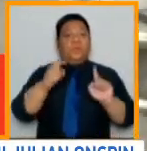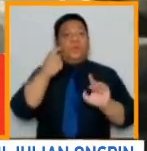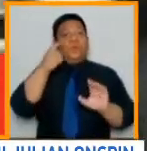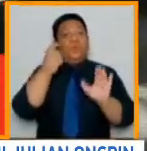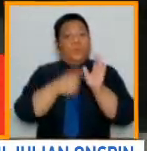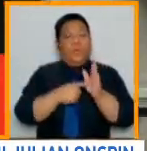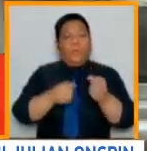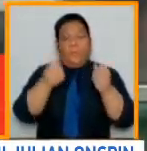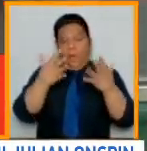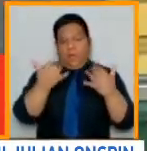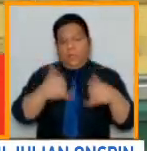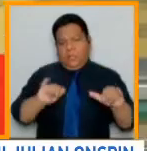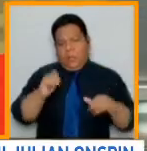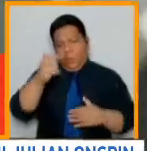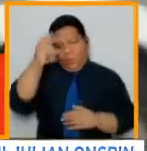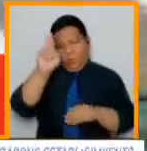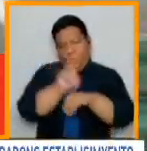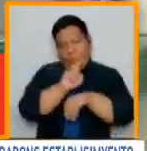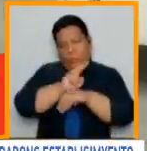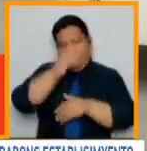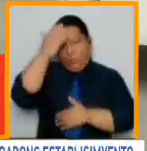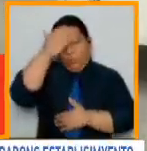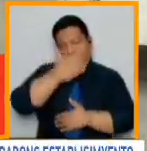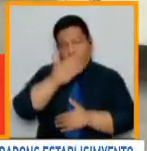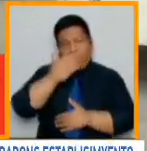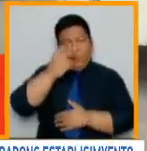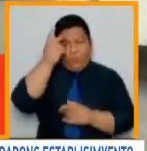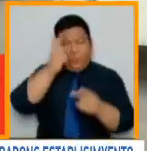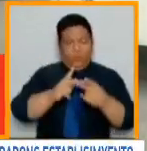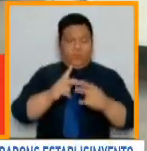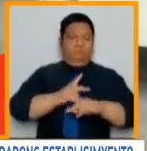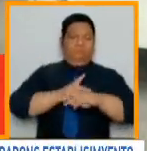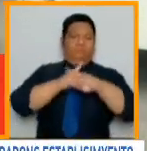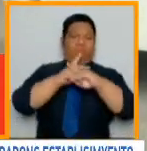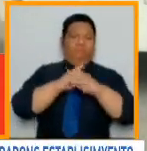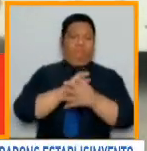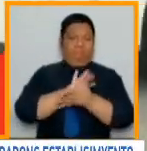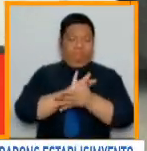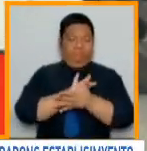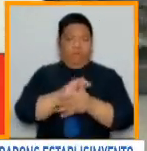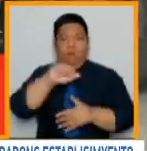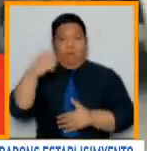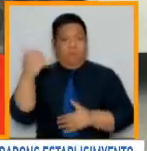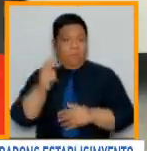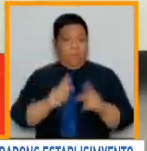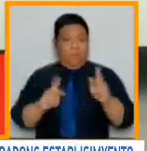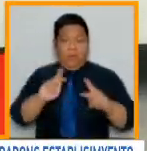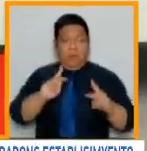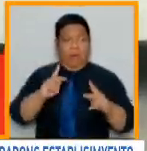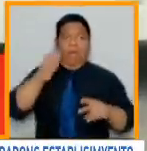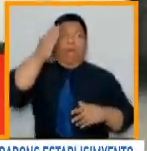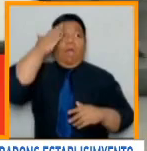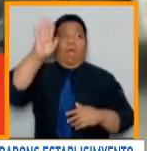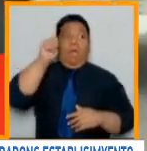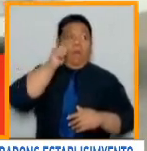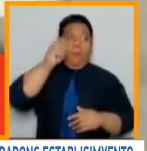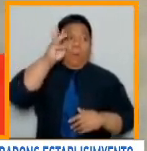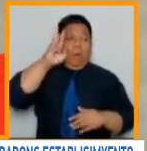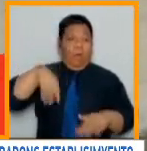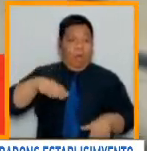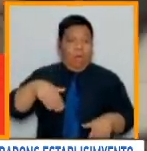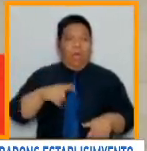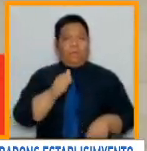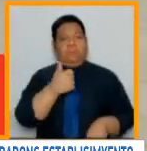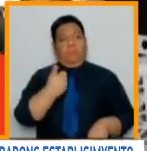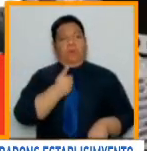iba, pamproteksyon daw nila sa COVID-19. Habang yung iba, hindi pa raw alam na voluntary na lang ang pagsusot ngayon ng face shield.